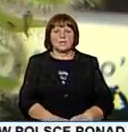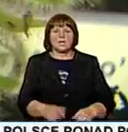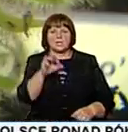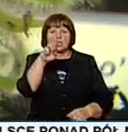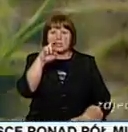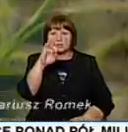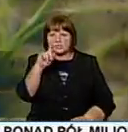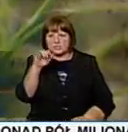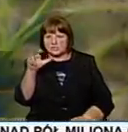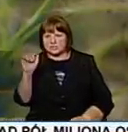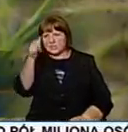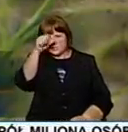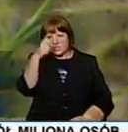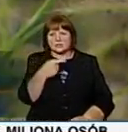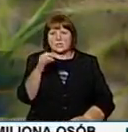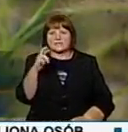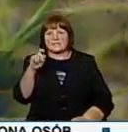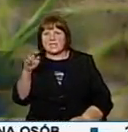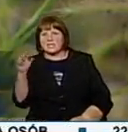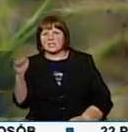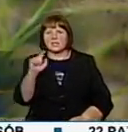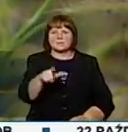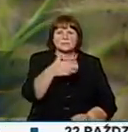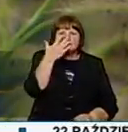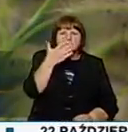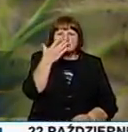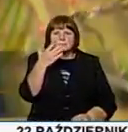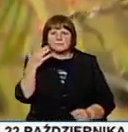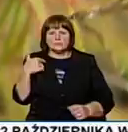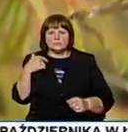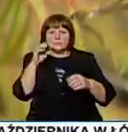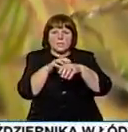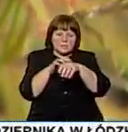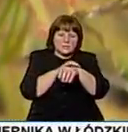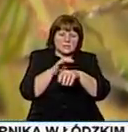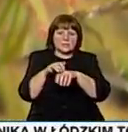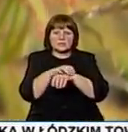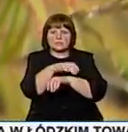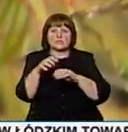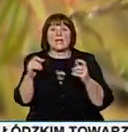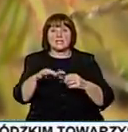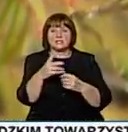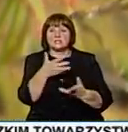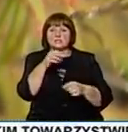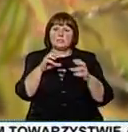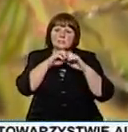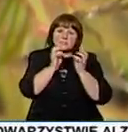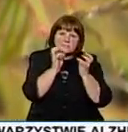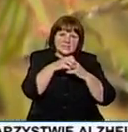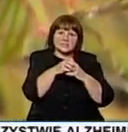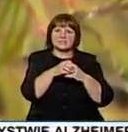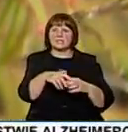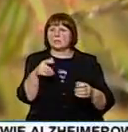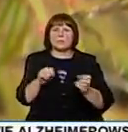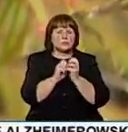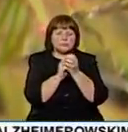Rosiczka nazywana jest też drosserą. Owady zwabione jej zapachem przyklejają się do włosków na liściach, które zaginają się do środka. Uwięziona ofiara nie